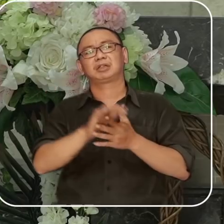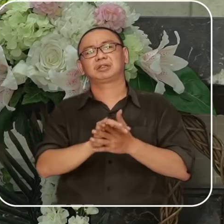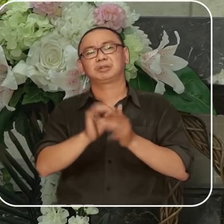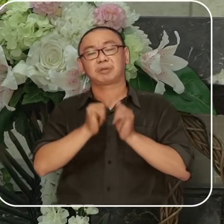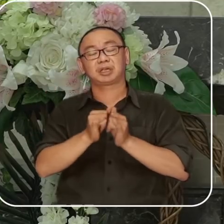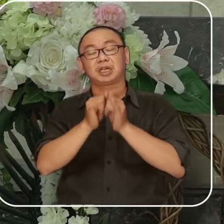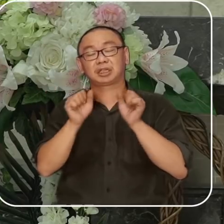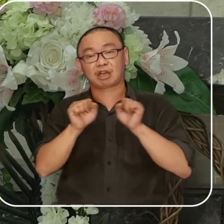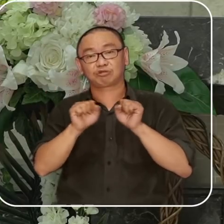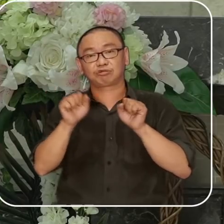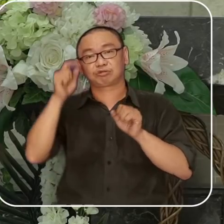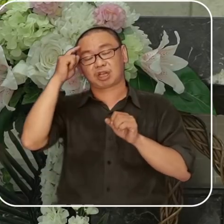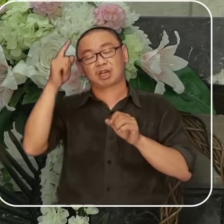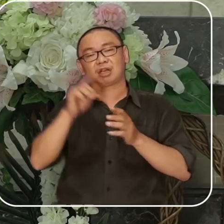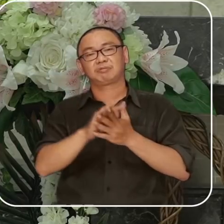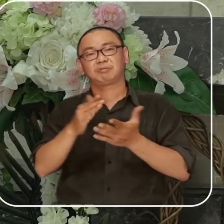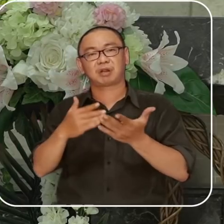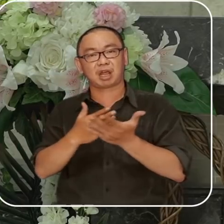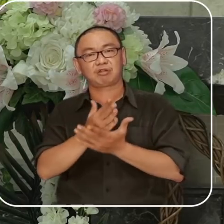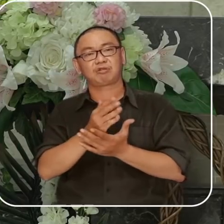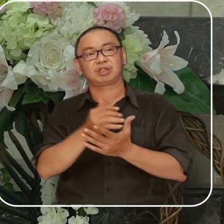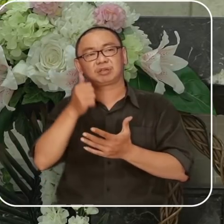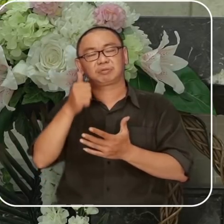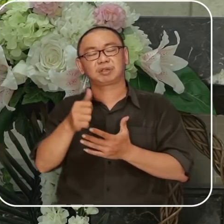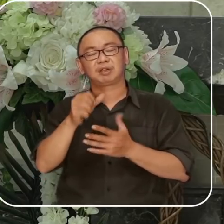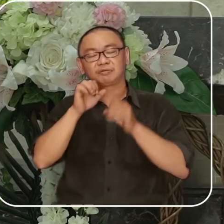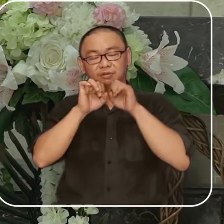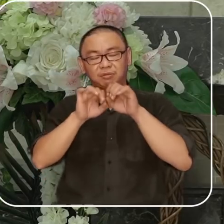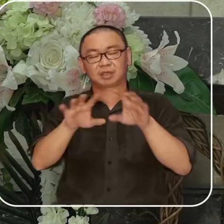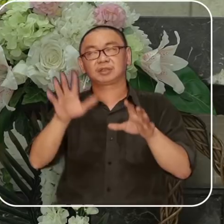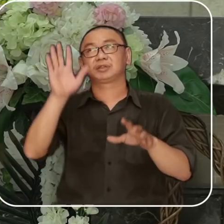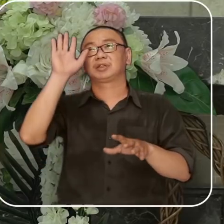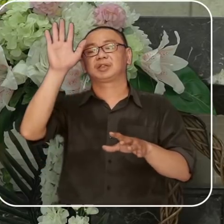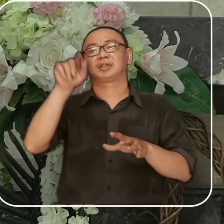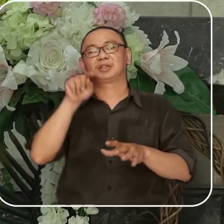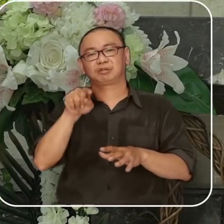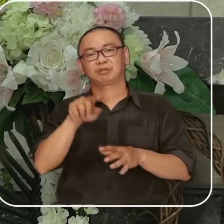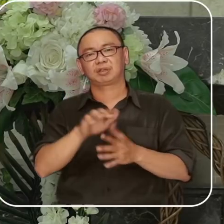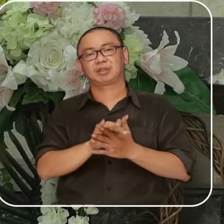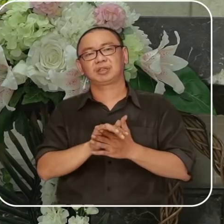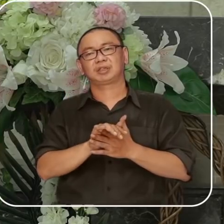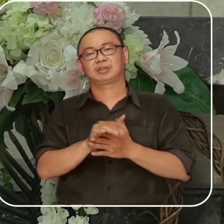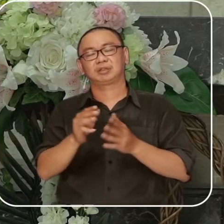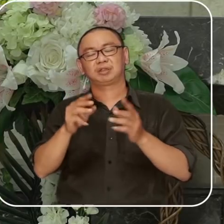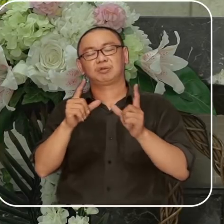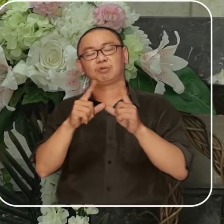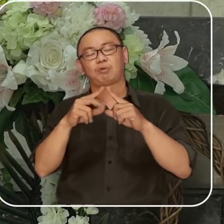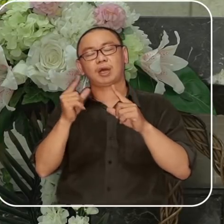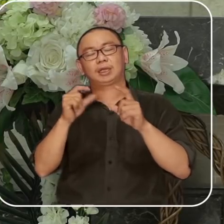yang takut akan Allah melalui kebenaran firman-Nya. Itulah yang